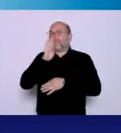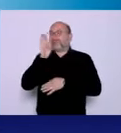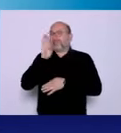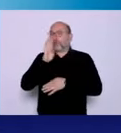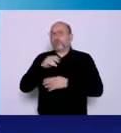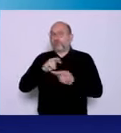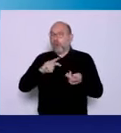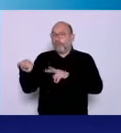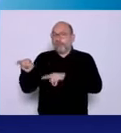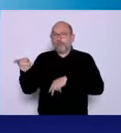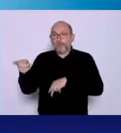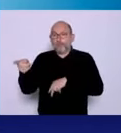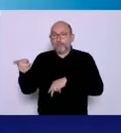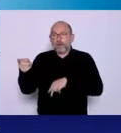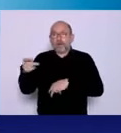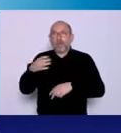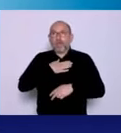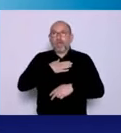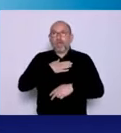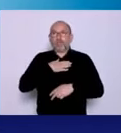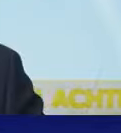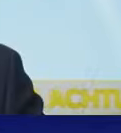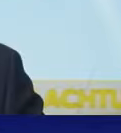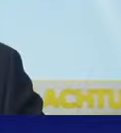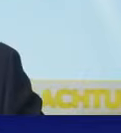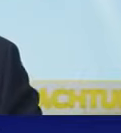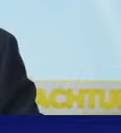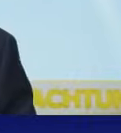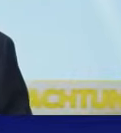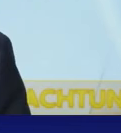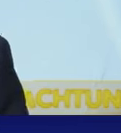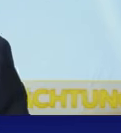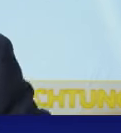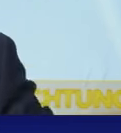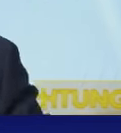wusste ich gar nicht wie traurig ich gucken sollte